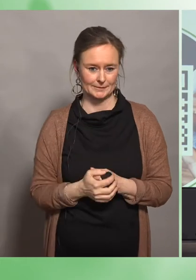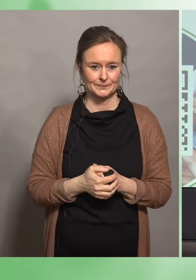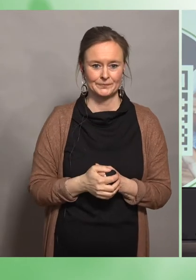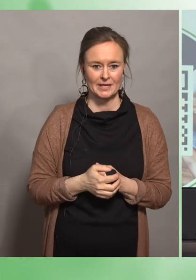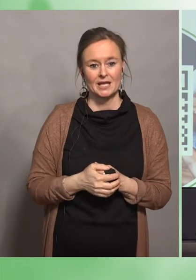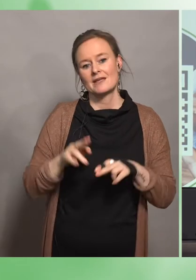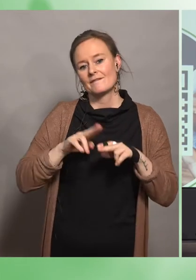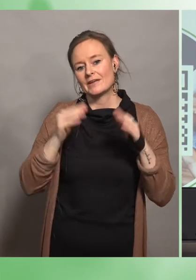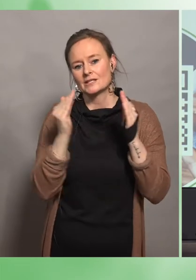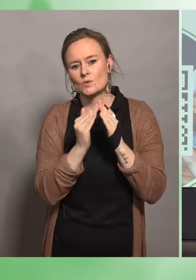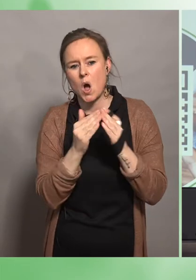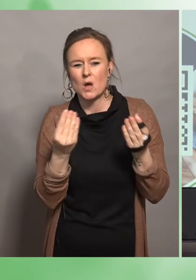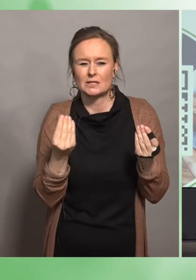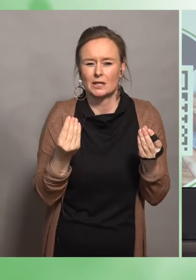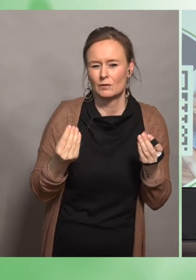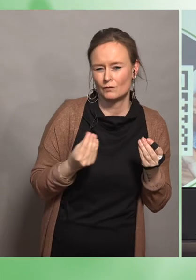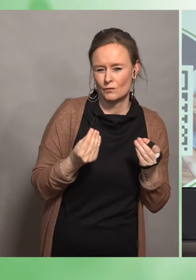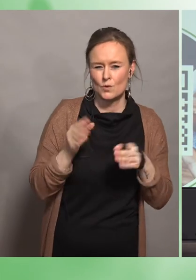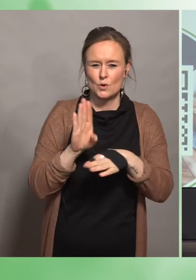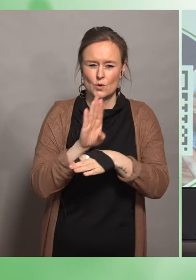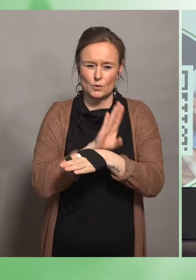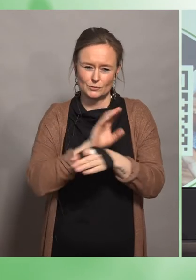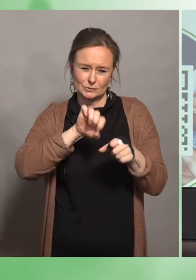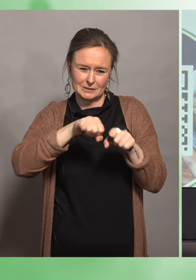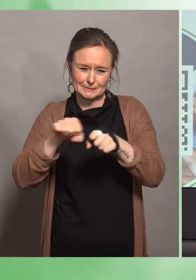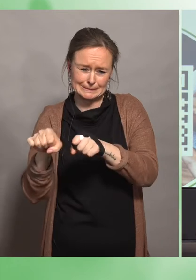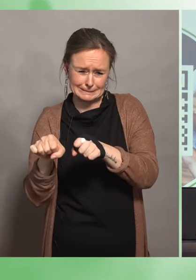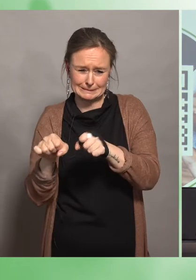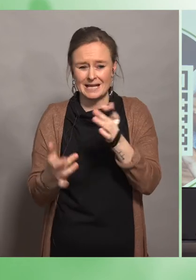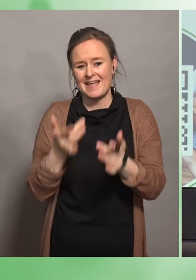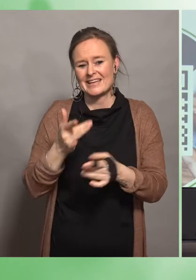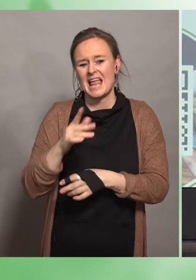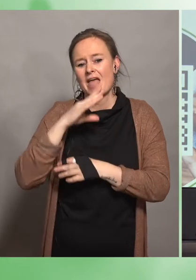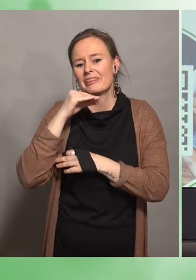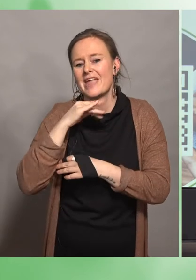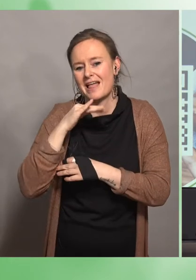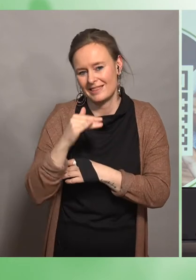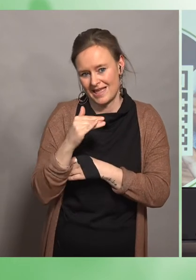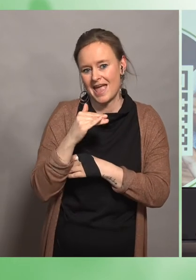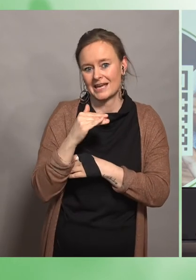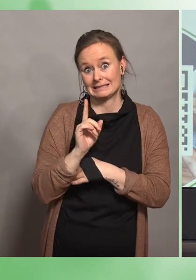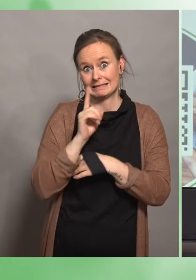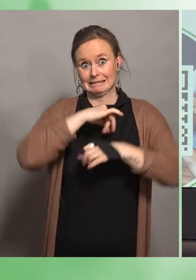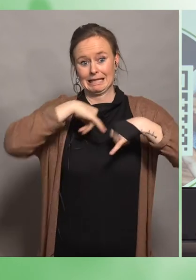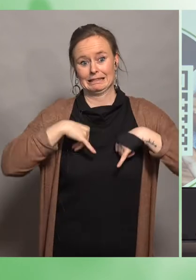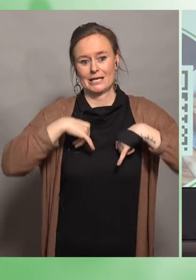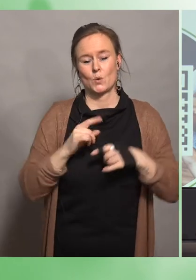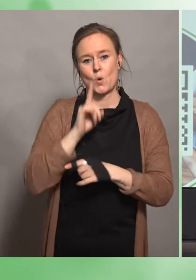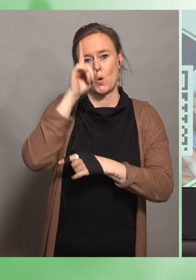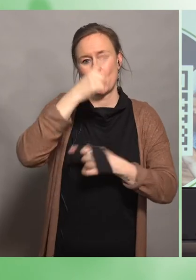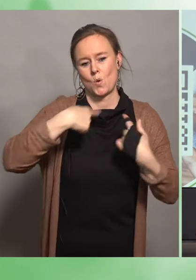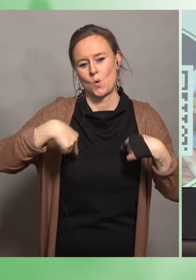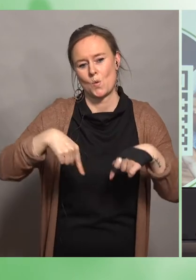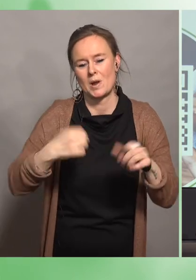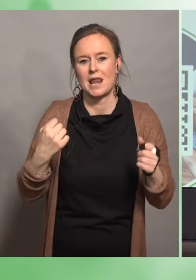Sie jetzt zu Hause vielleicht das Gefühl haben, der Computer kracht, das könnte an meinem Dialekt liegen. Ich komme aus dem Tiroler Oberland und ich versuche mich immer zu